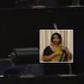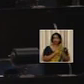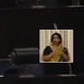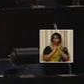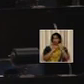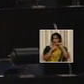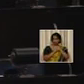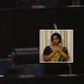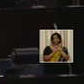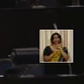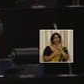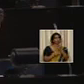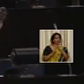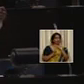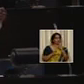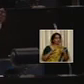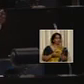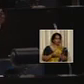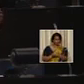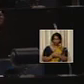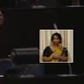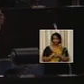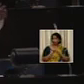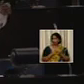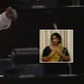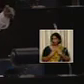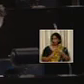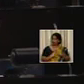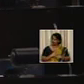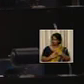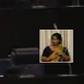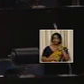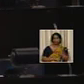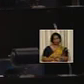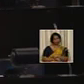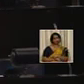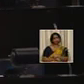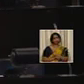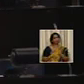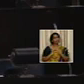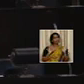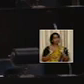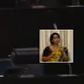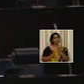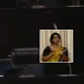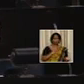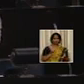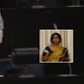රැකියා කරන කණ්ඩායමනුත් ප්‍රකාශ කරන්නේ. එතකොට ඇයි අපිට බැරි ලංකාවේ ඉන්ෂුරන්ස් සමාගම්